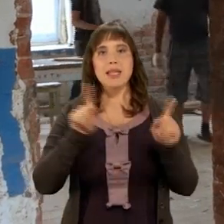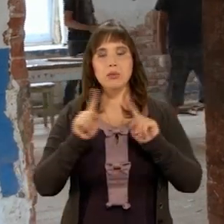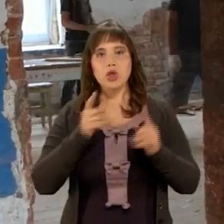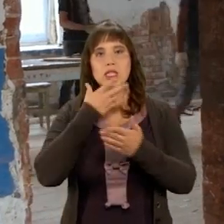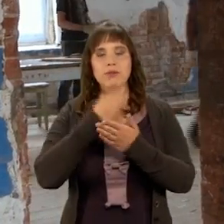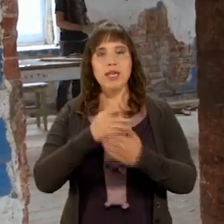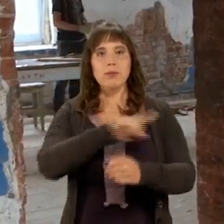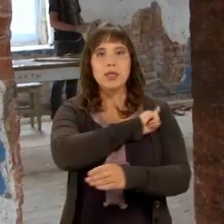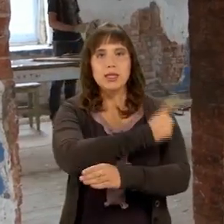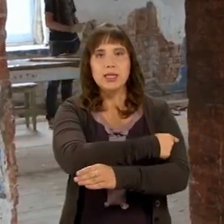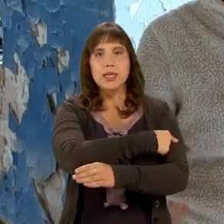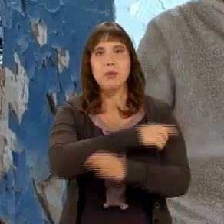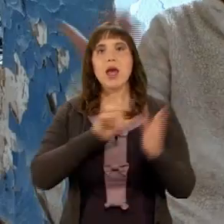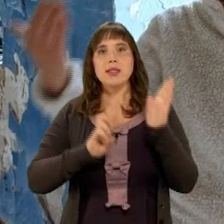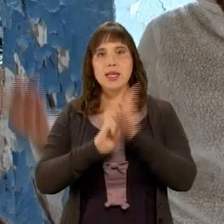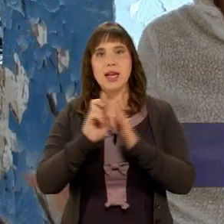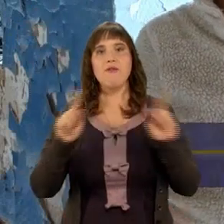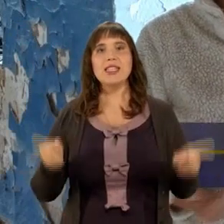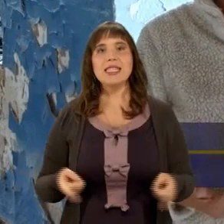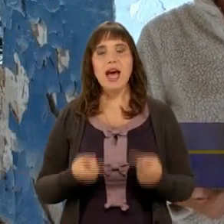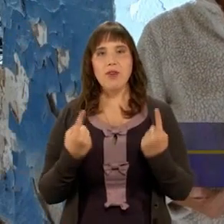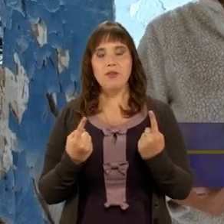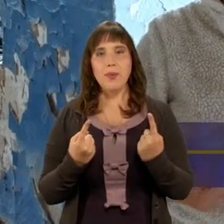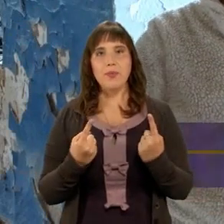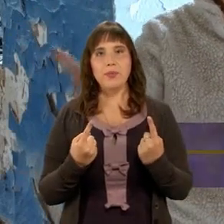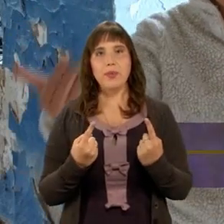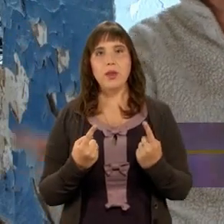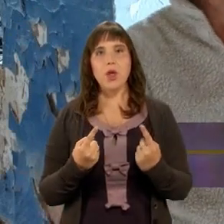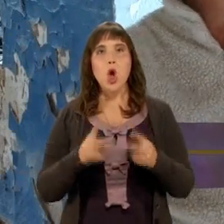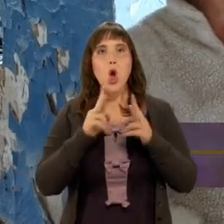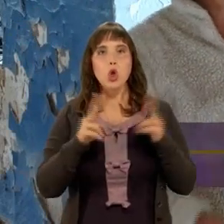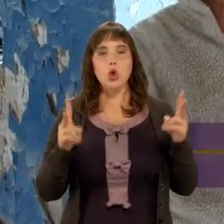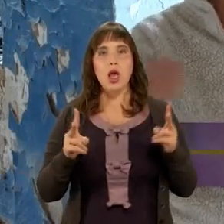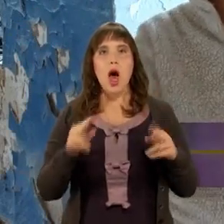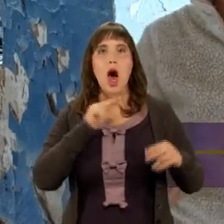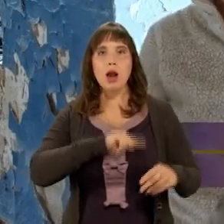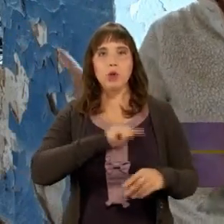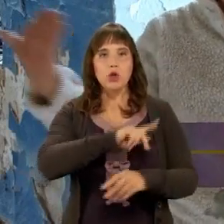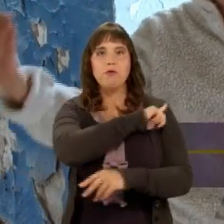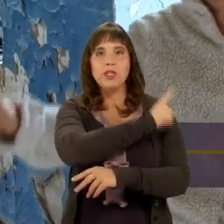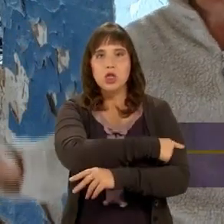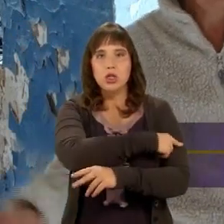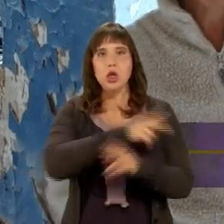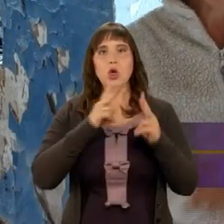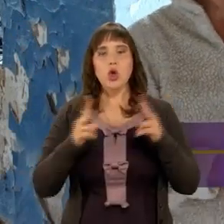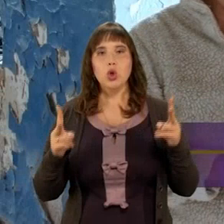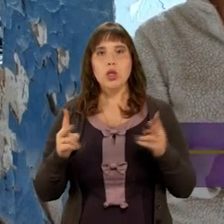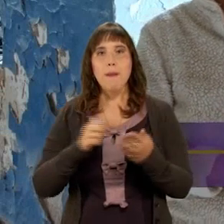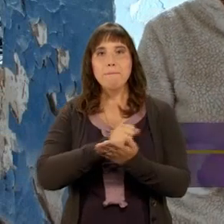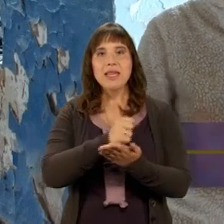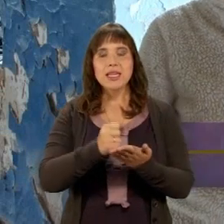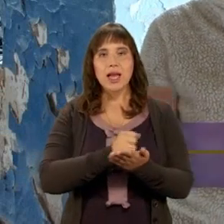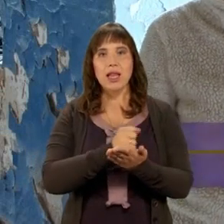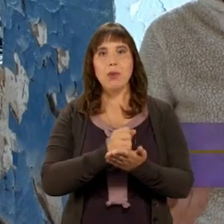мы своими силами ее вот восстанавливаем. Кто-то работает вот физической, кто-то, может,